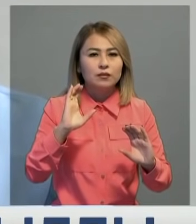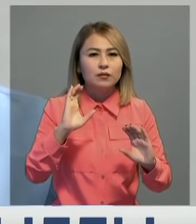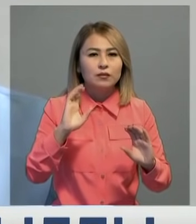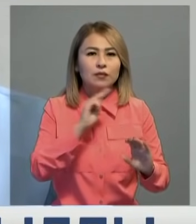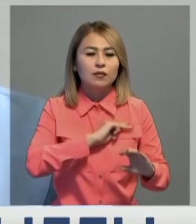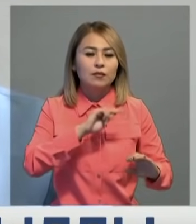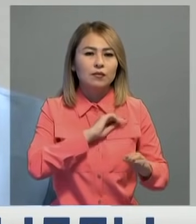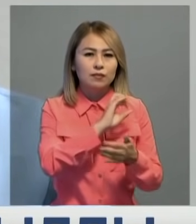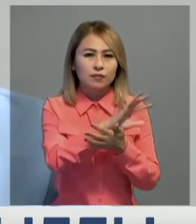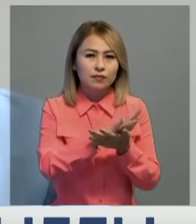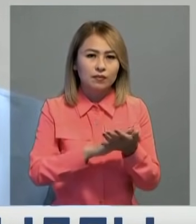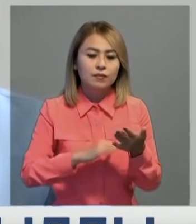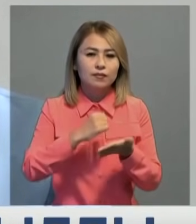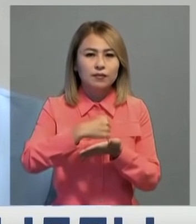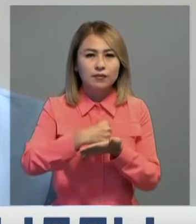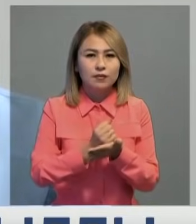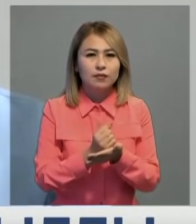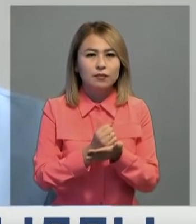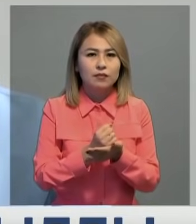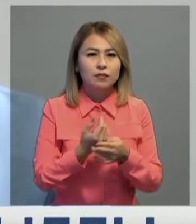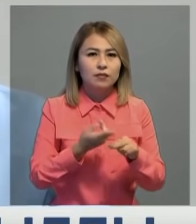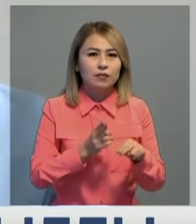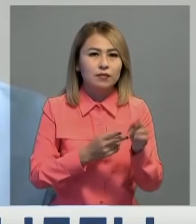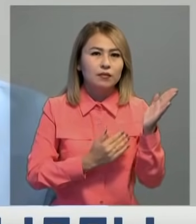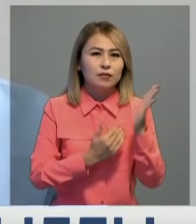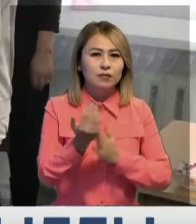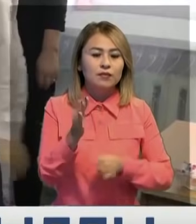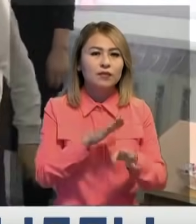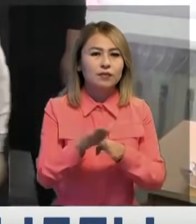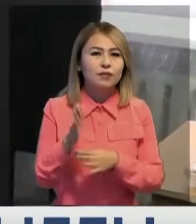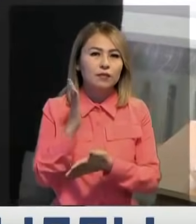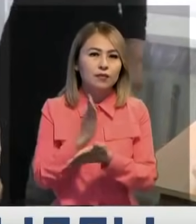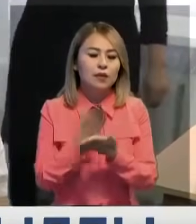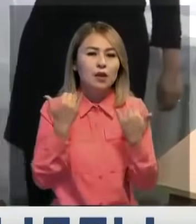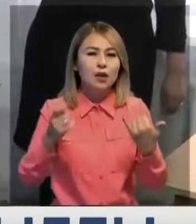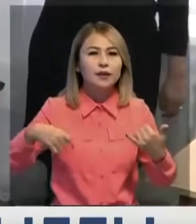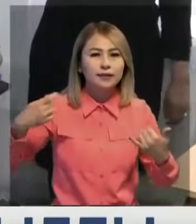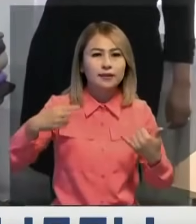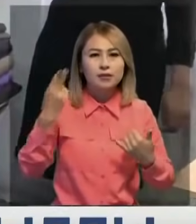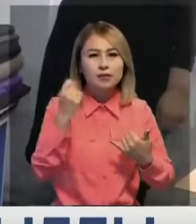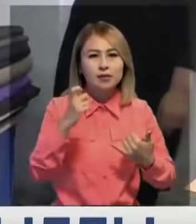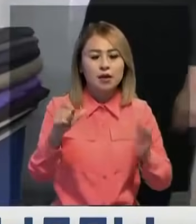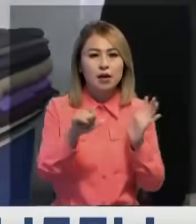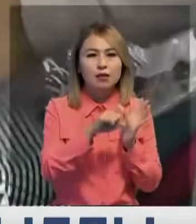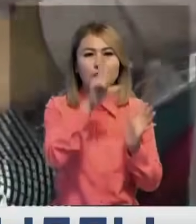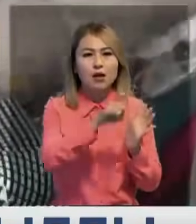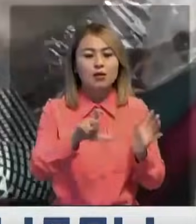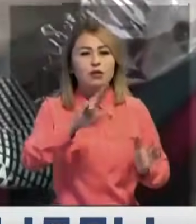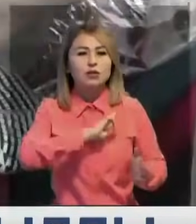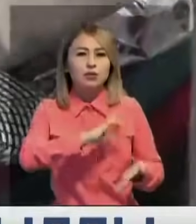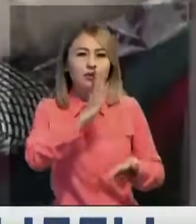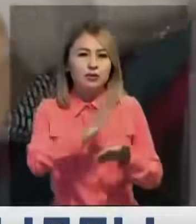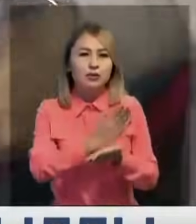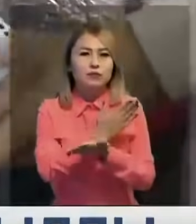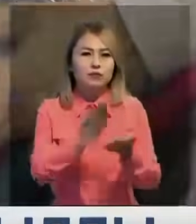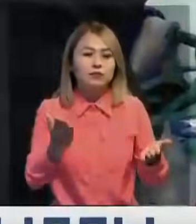университеттің жұмысын ары қарай да нығайтуға, жоғарылатуға атқарып жатыр. Тігін цехында қазір 6 адам жұмыс істейді. Шикізаттың